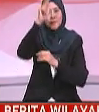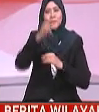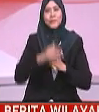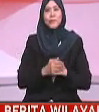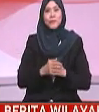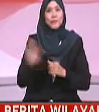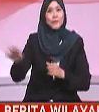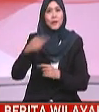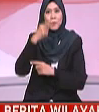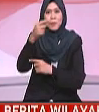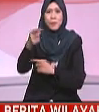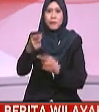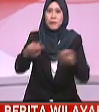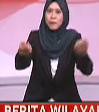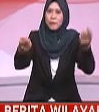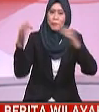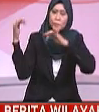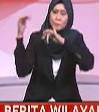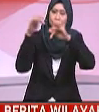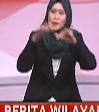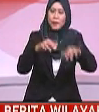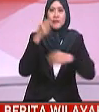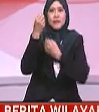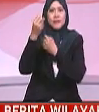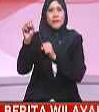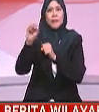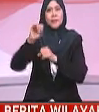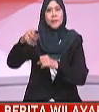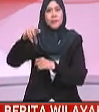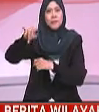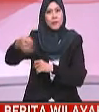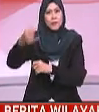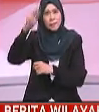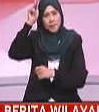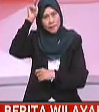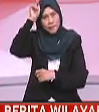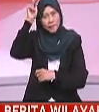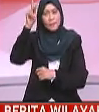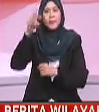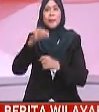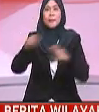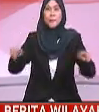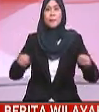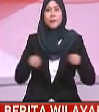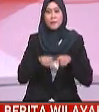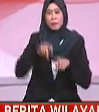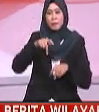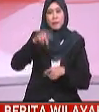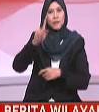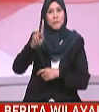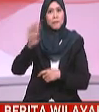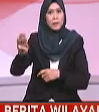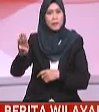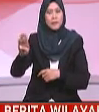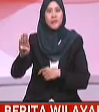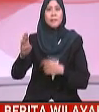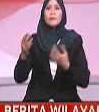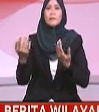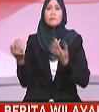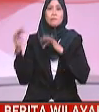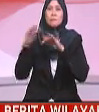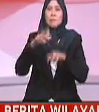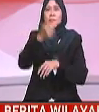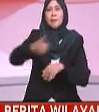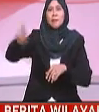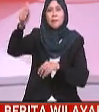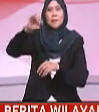berkata demikian selepas menghadiri Perhimpunan Setia JPJ Kelantan di pekarangan JPJ Panji Kota Baru yang turut dihadiri